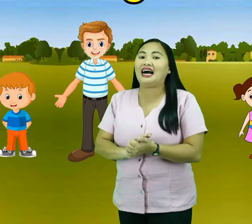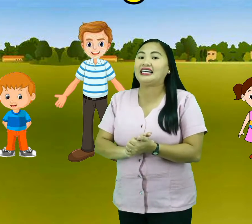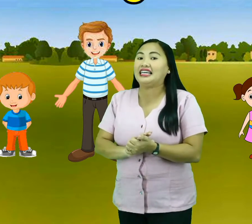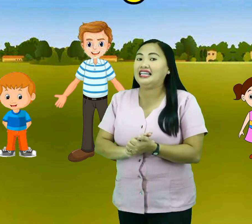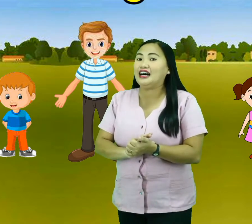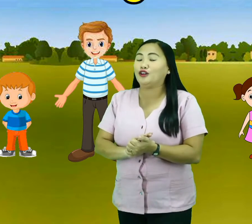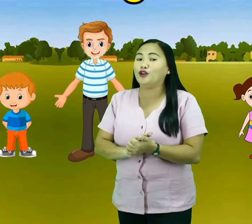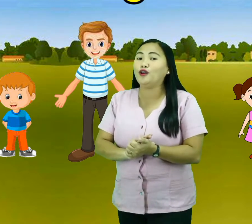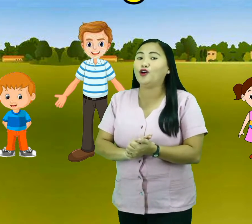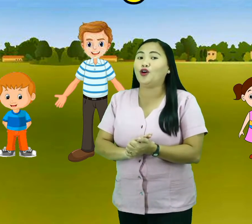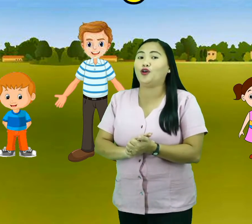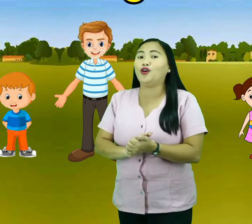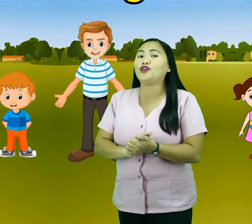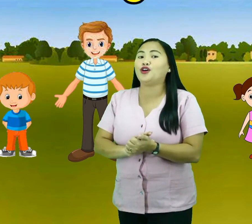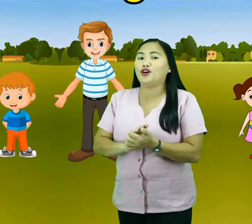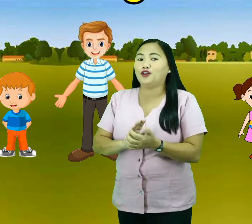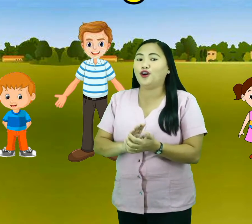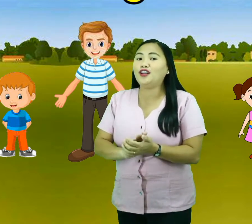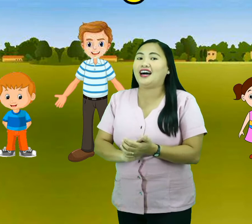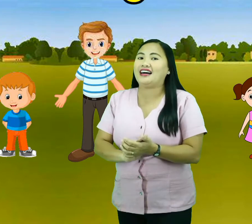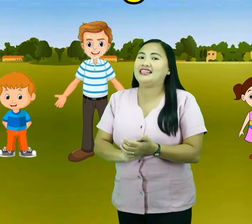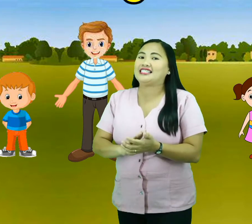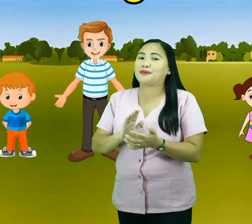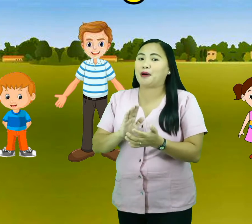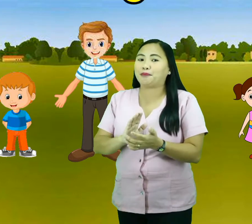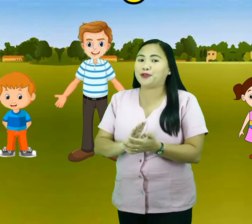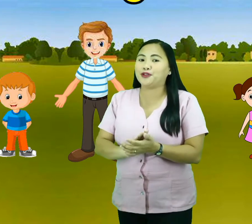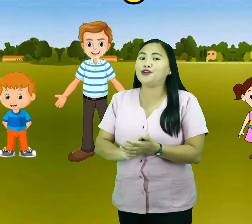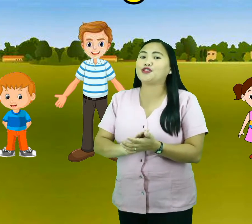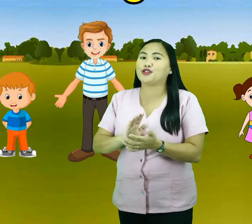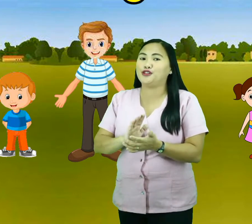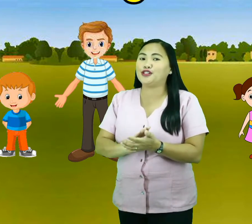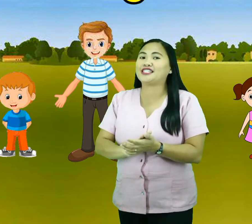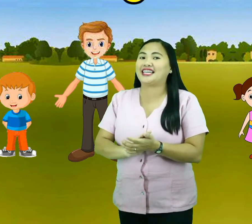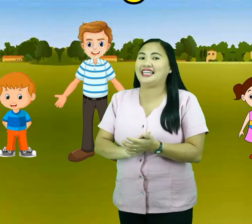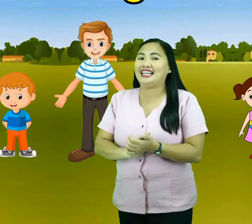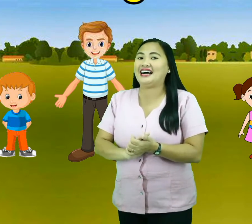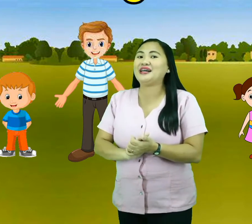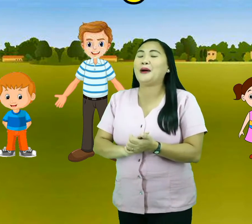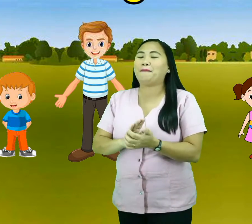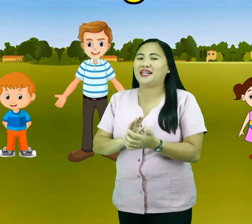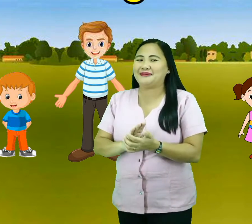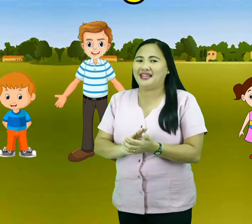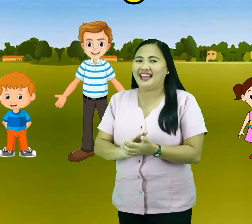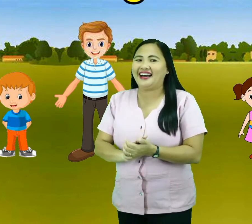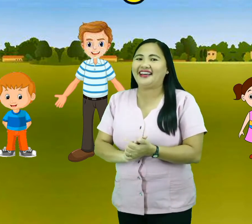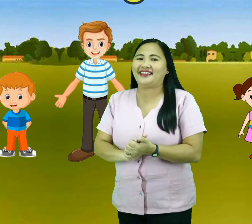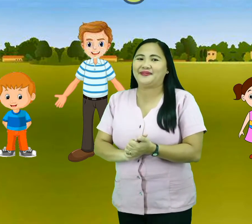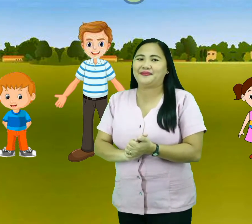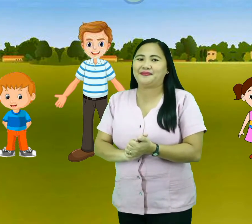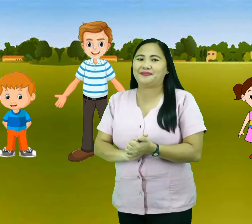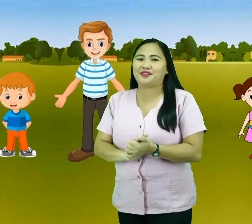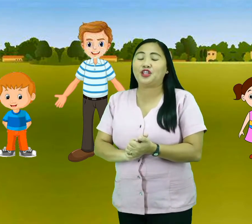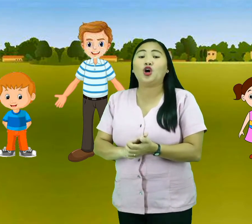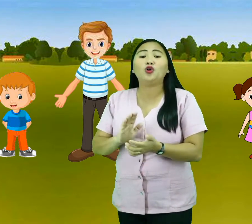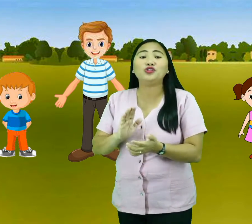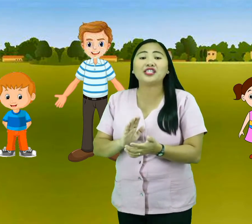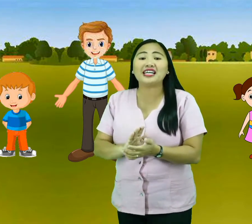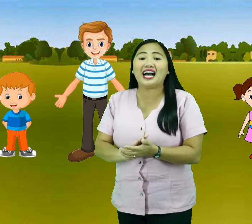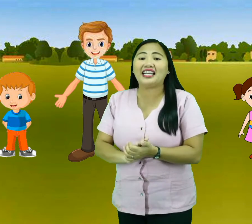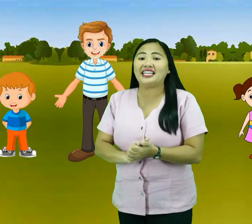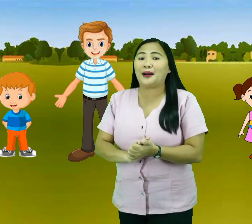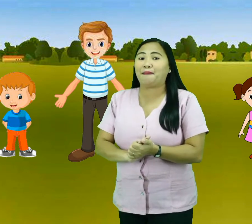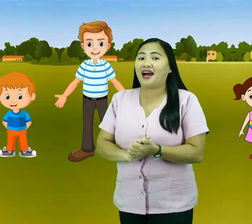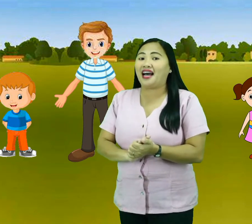Manila ang ilang lolo o lola sa pagpuyo sulod sa ilang panimalay.